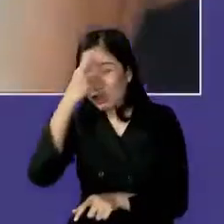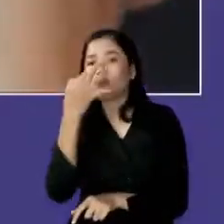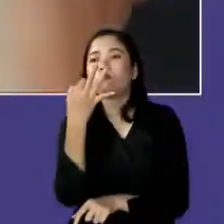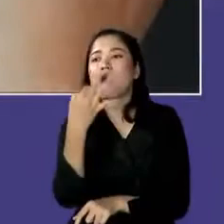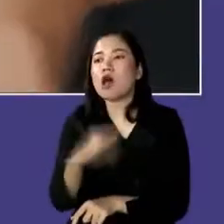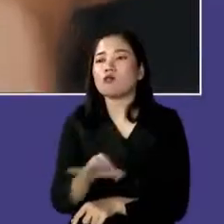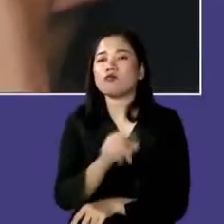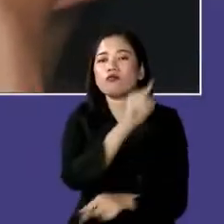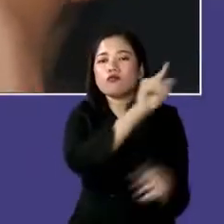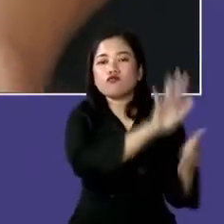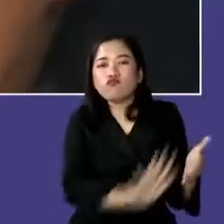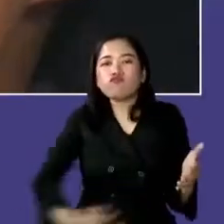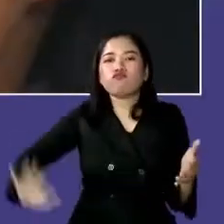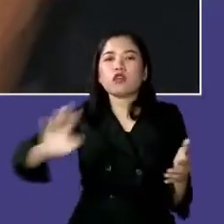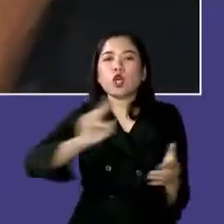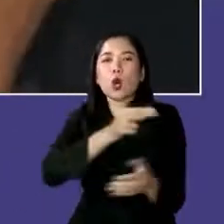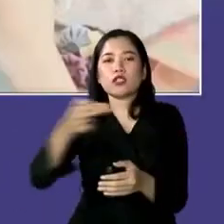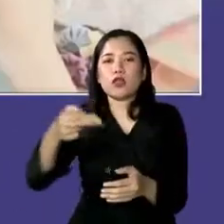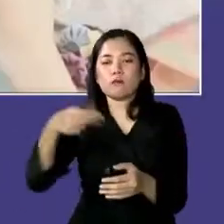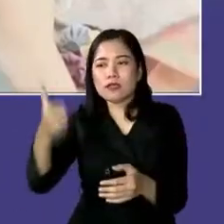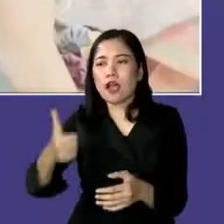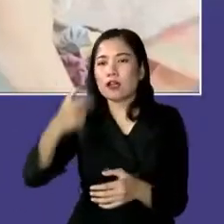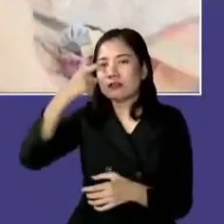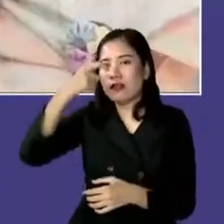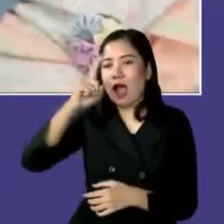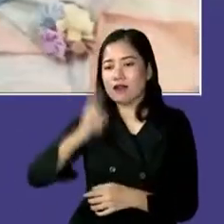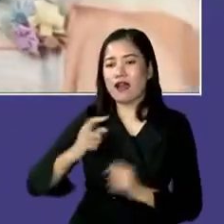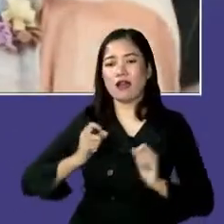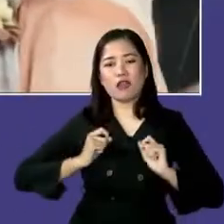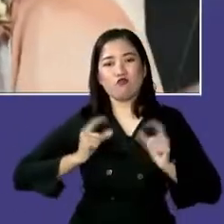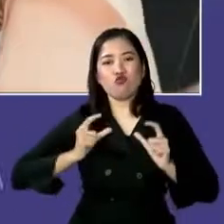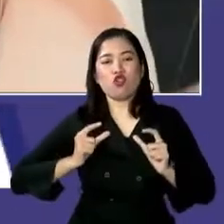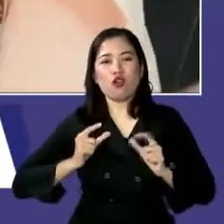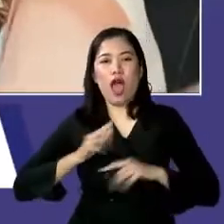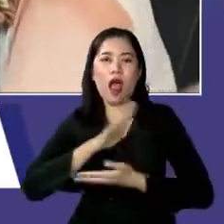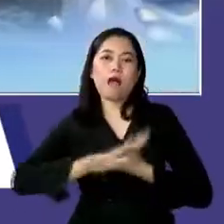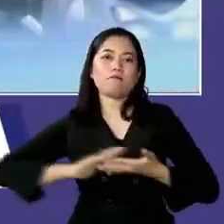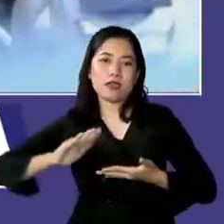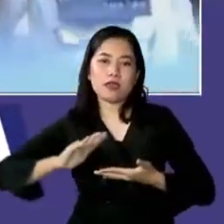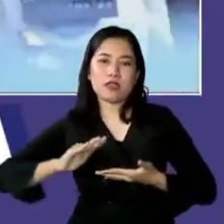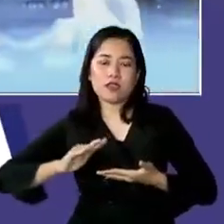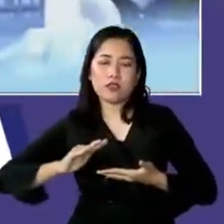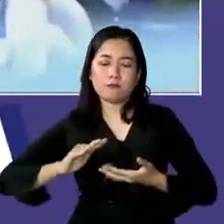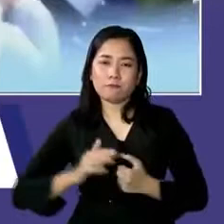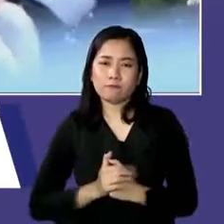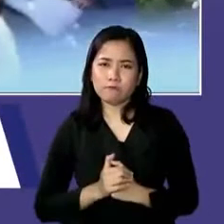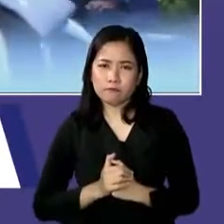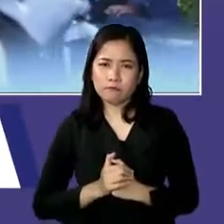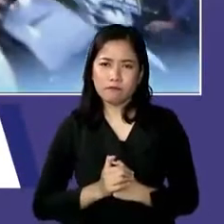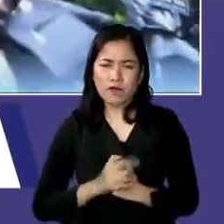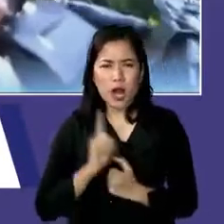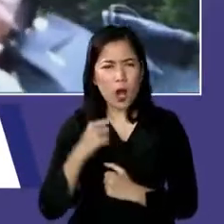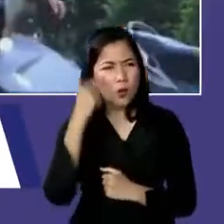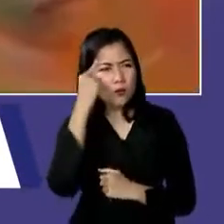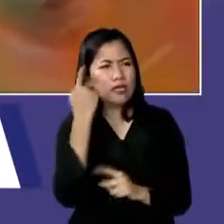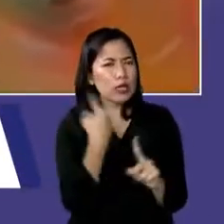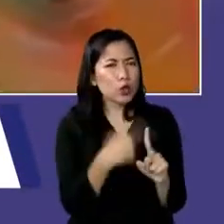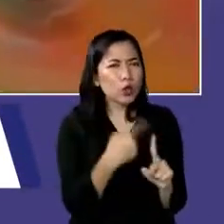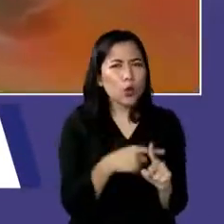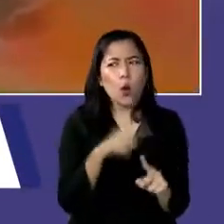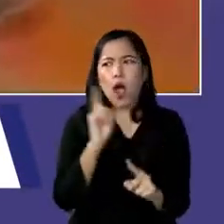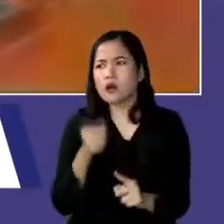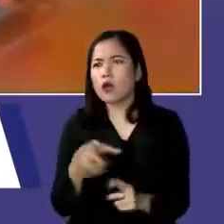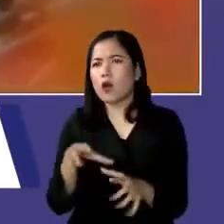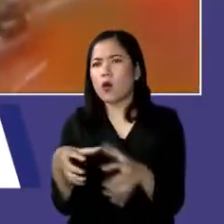se-indonesia bisa Hati munity nah kalau kita hitung lagi Waduh kalau begitu nanti kelompok yang